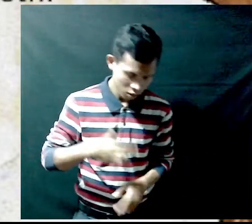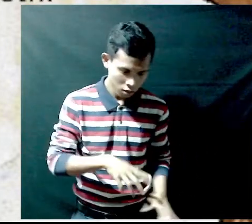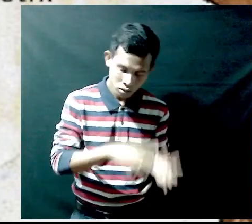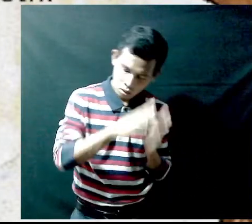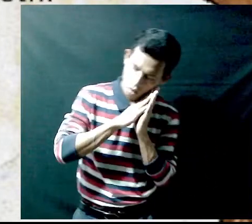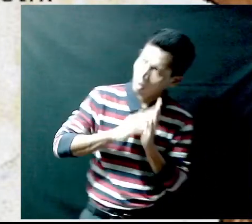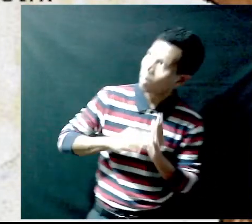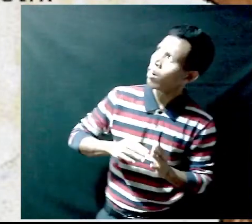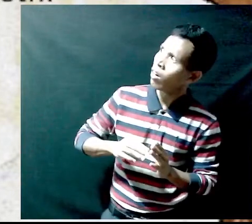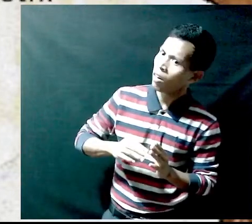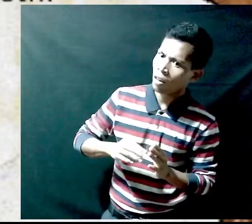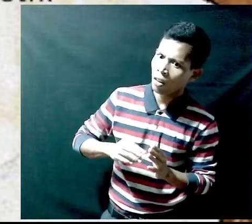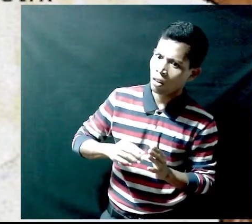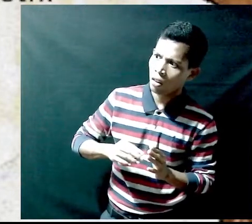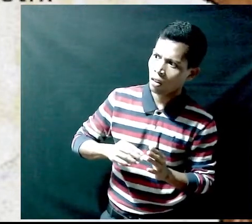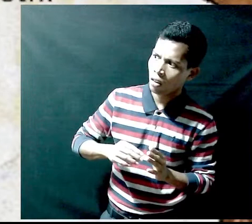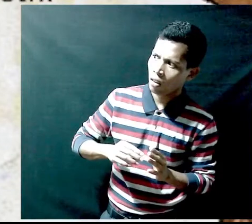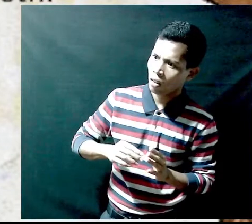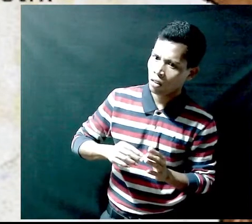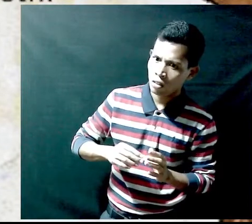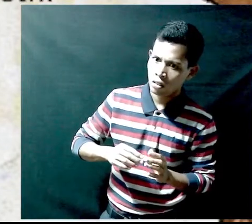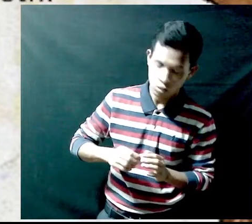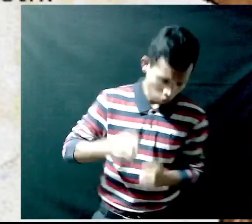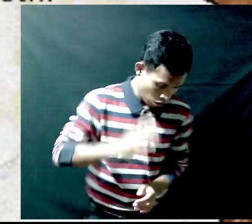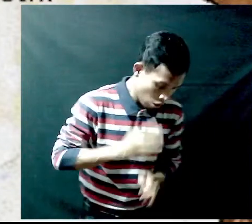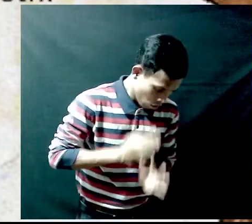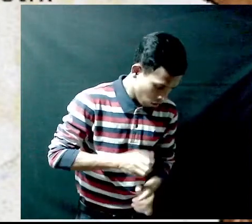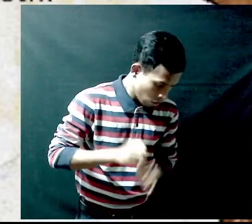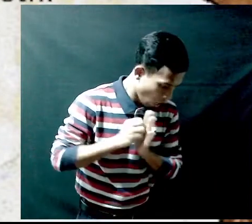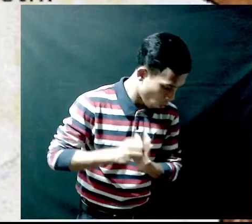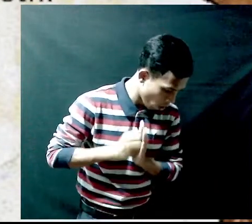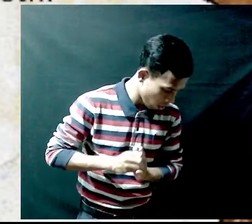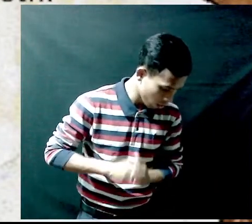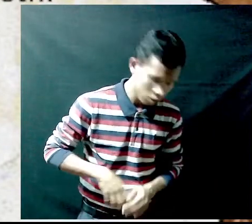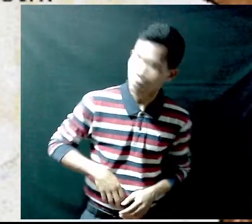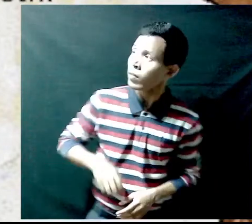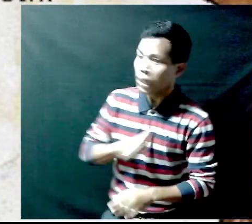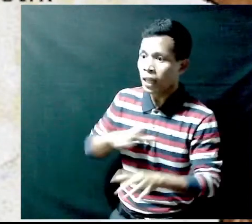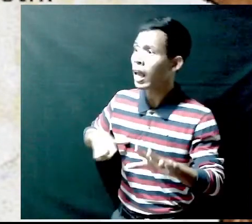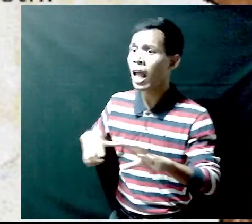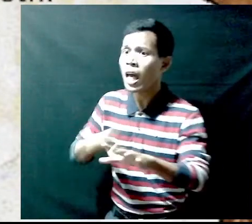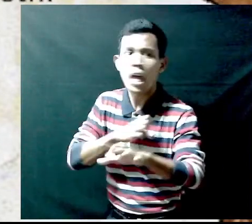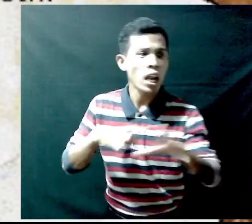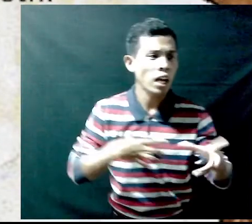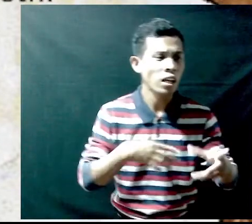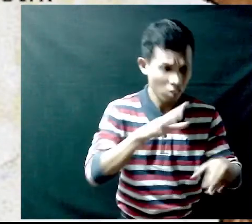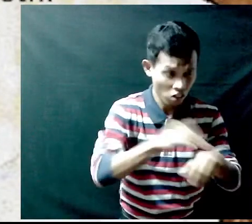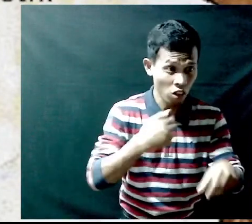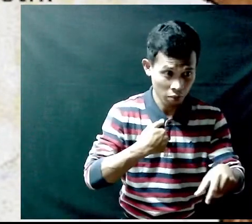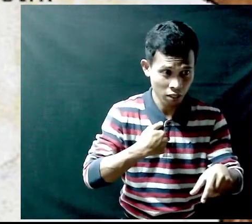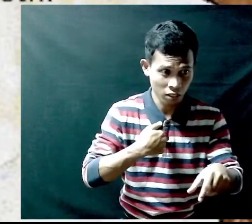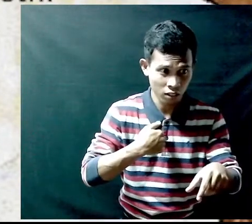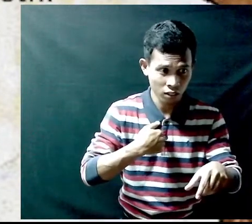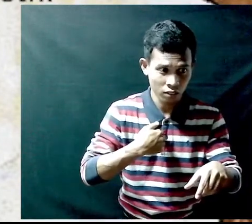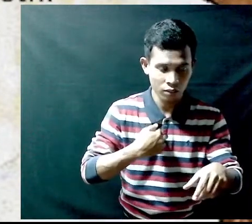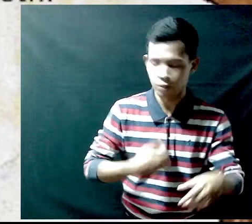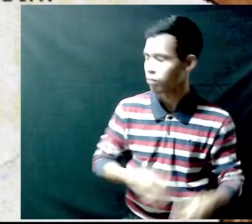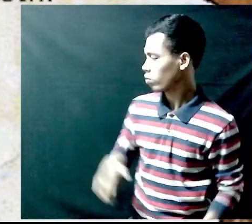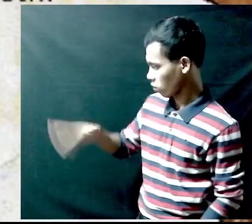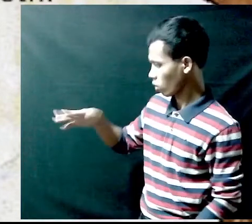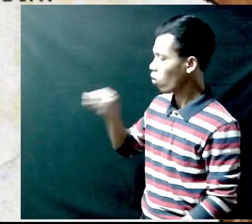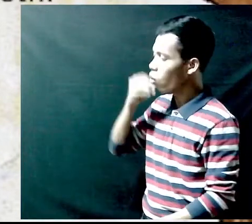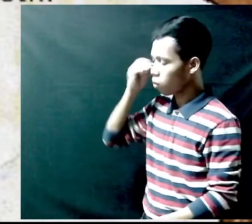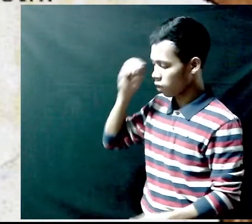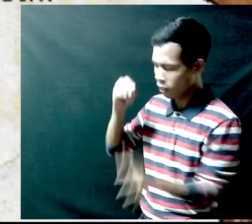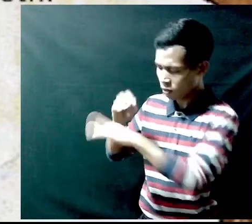Samuel. Gising si Samuel. Eli, tinawag mo ba ako? Hindi. Balik ka na sa kwarto mo. Tulog